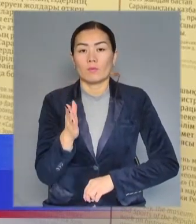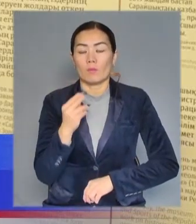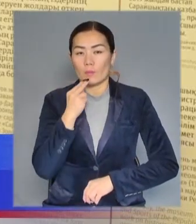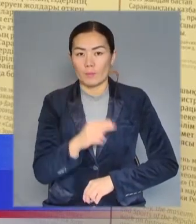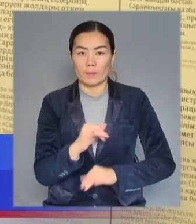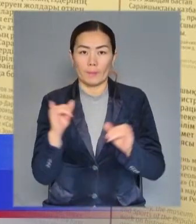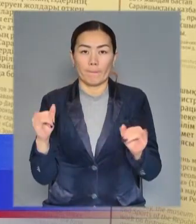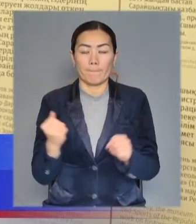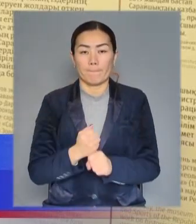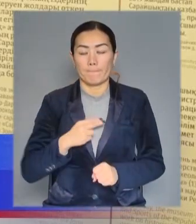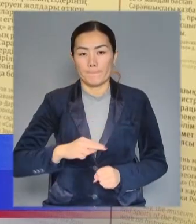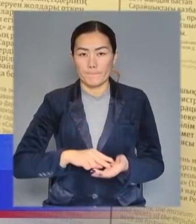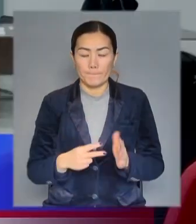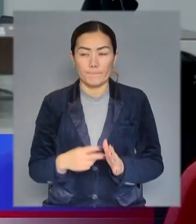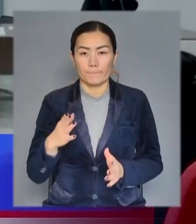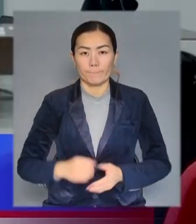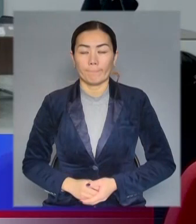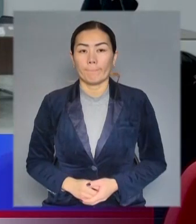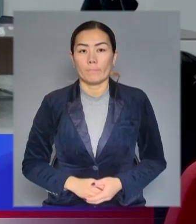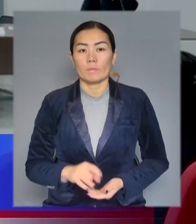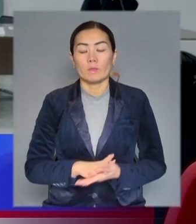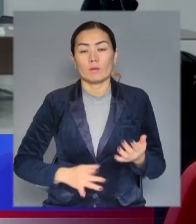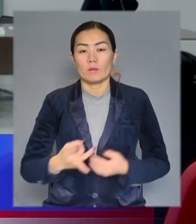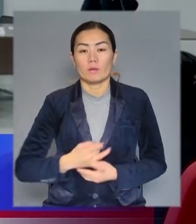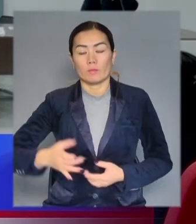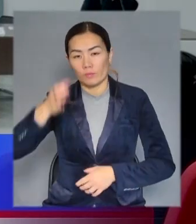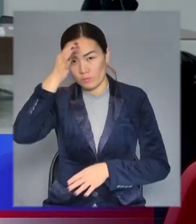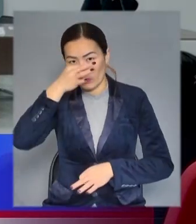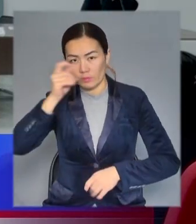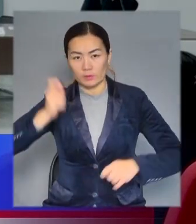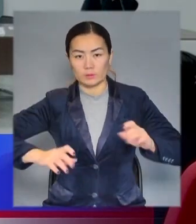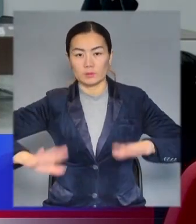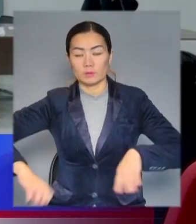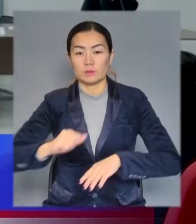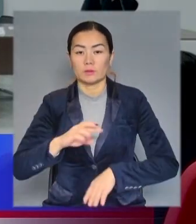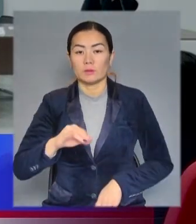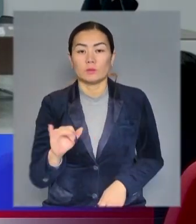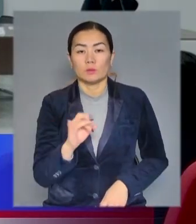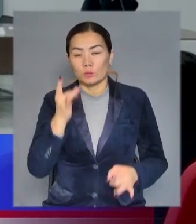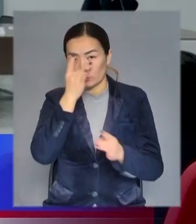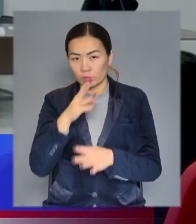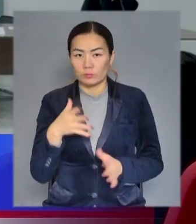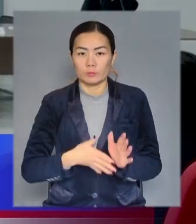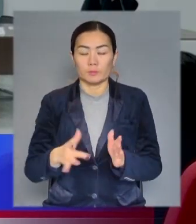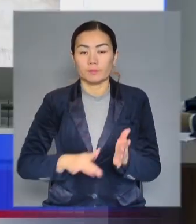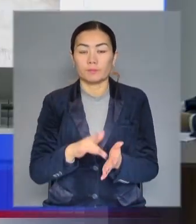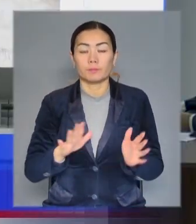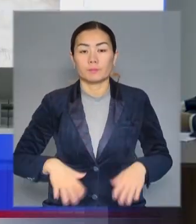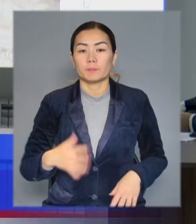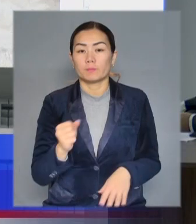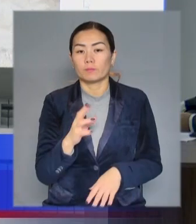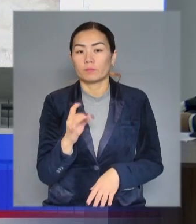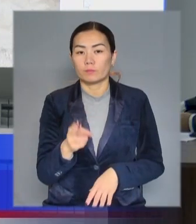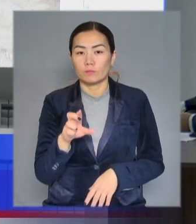да кең көлемде өтеді деген ойдамыз. Сондай-ақ республикалық ғылыми тәжірибелік конференцияда Атырау облысы тарихи мәдени мұраны зерттеу орталығы